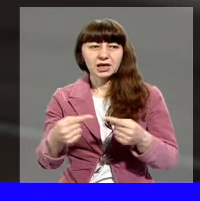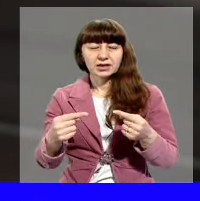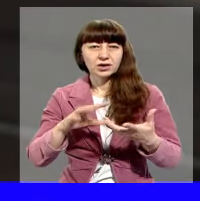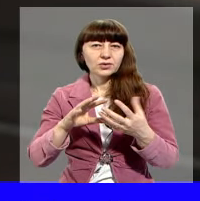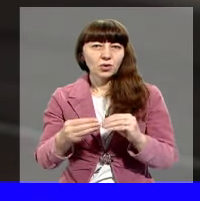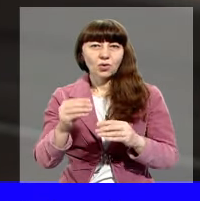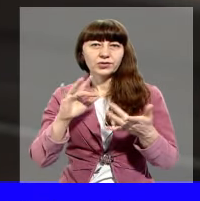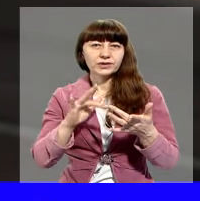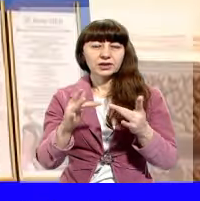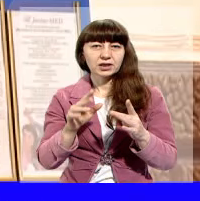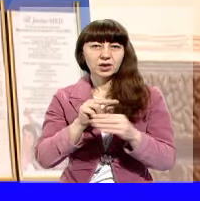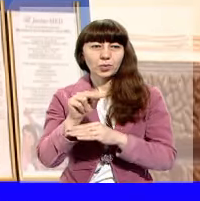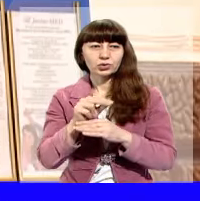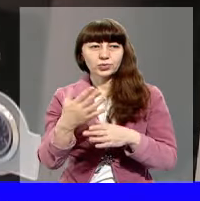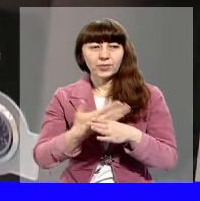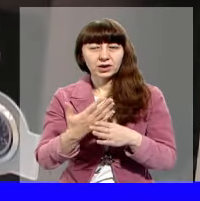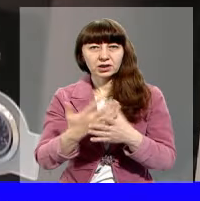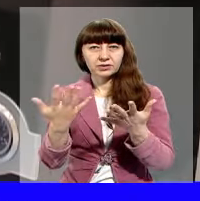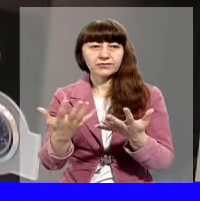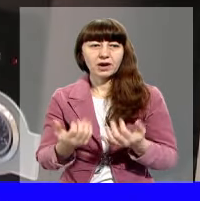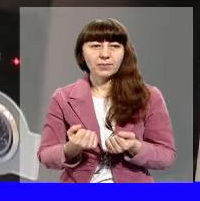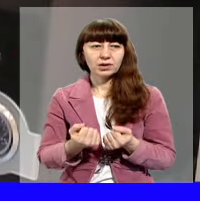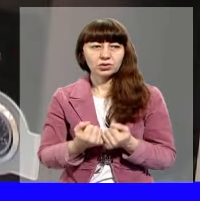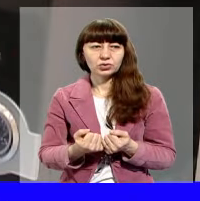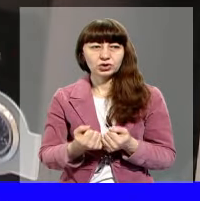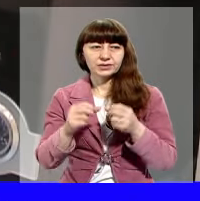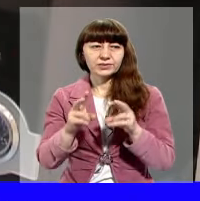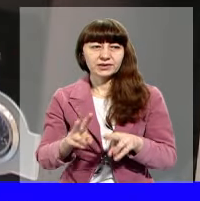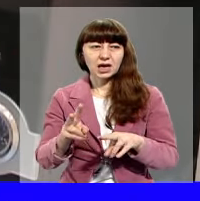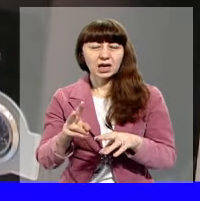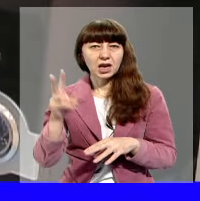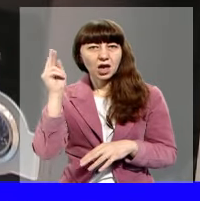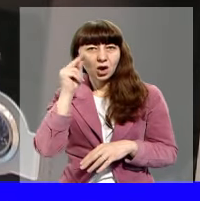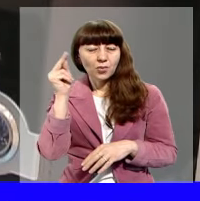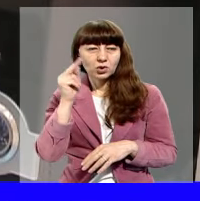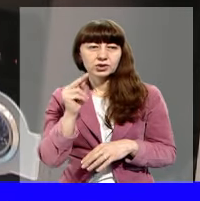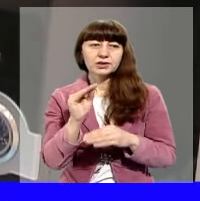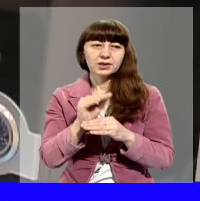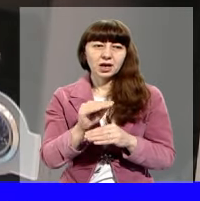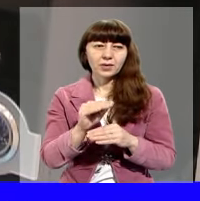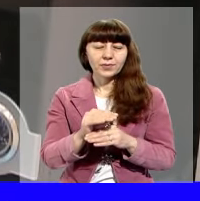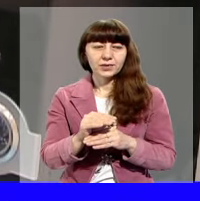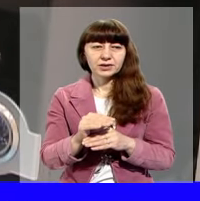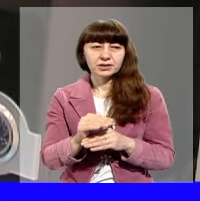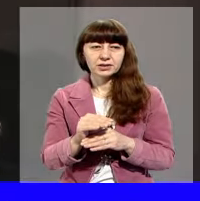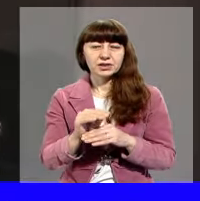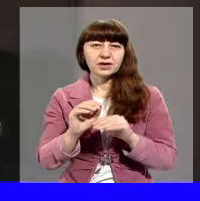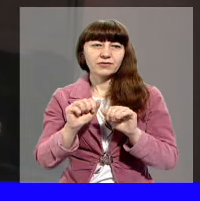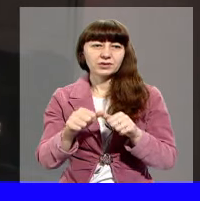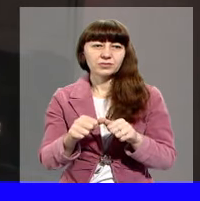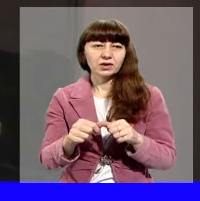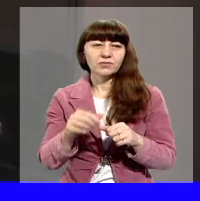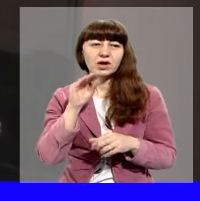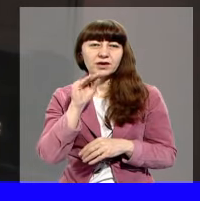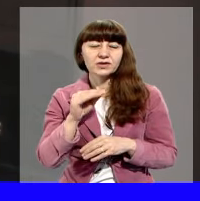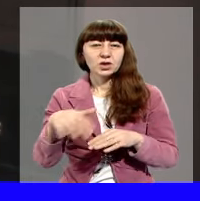салада белгілі бір дағдыларды, немесе қосымша құзыреттерді алуға мүмкіндік береді делінген хабарламада. Осылайша құрылыс және өндіріс